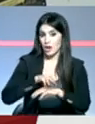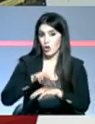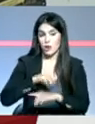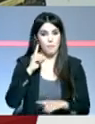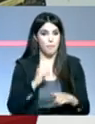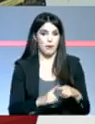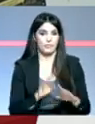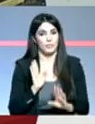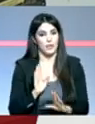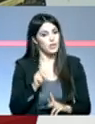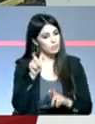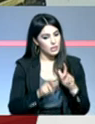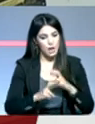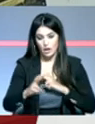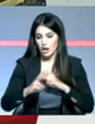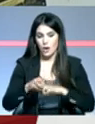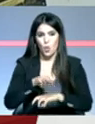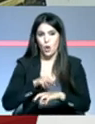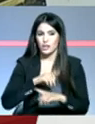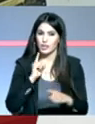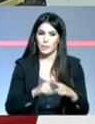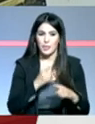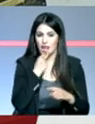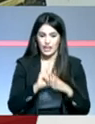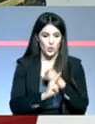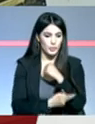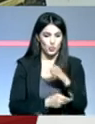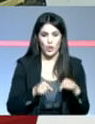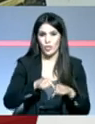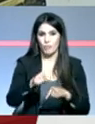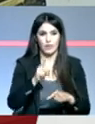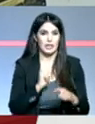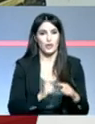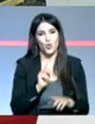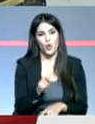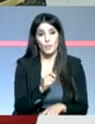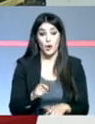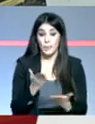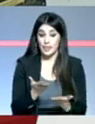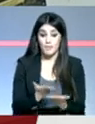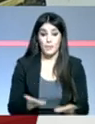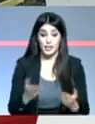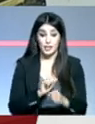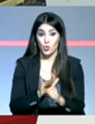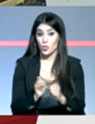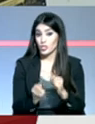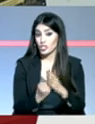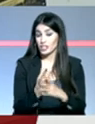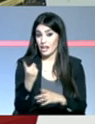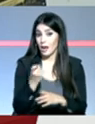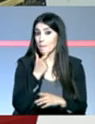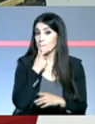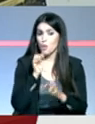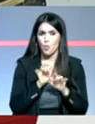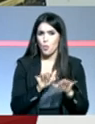الولايات، التنقل ما بين الولايات على الأقل على خاطر هجمعتين هذوما، على خاطر اليوم فما سلالة البريطانية ما ننساوش اللي هي